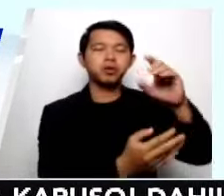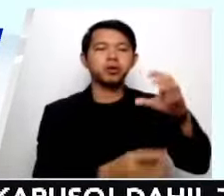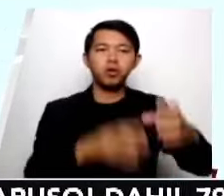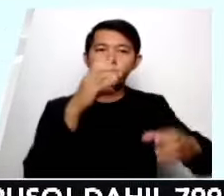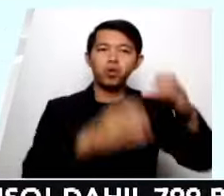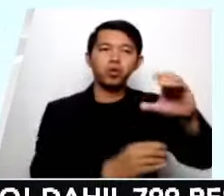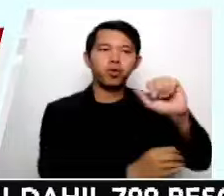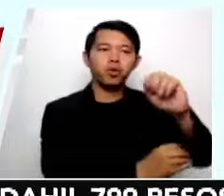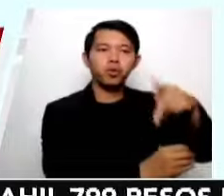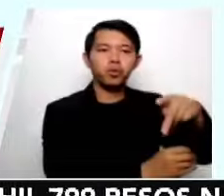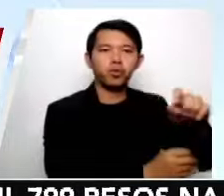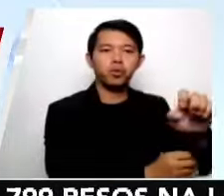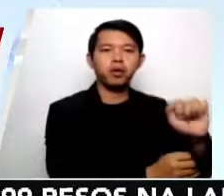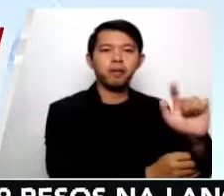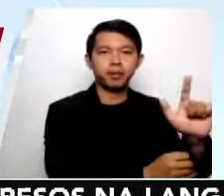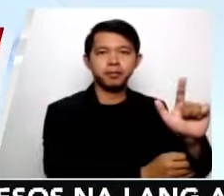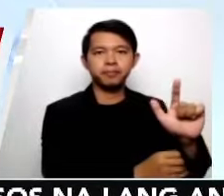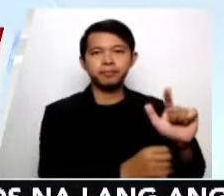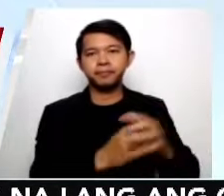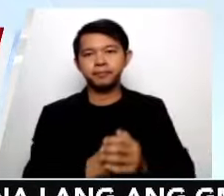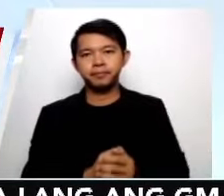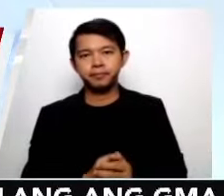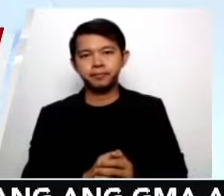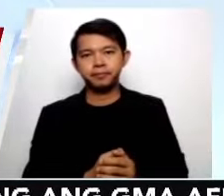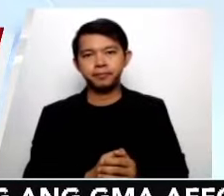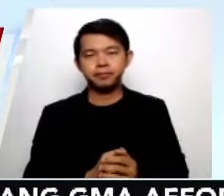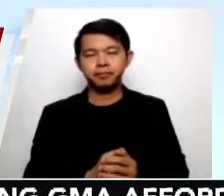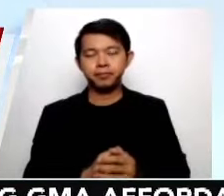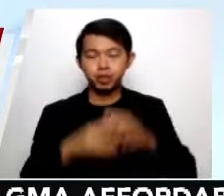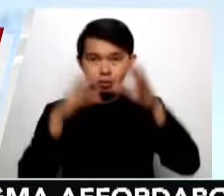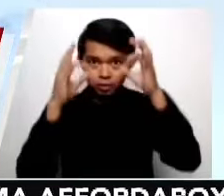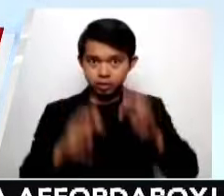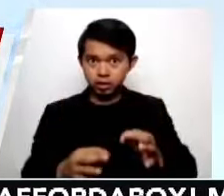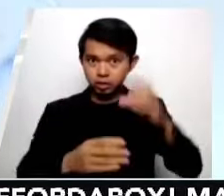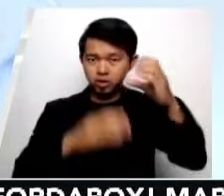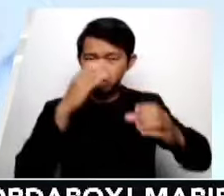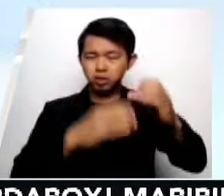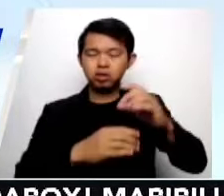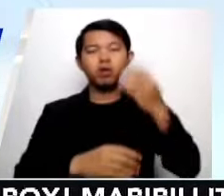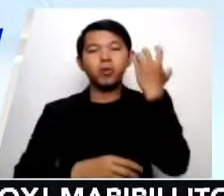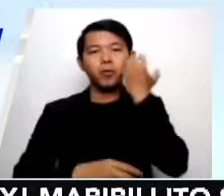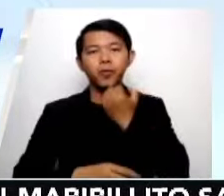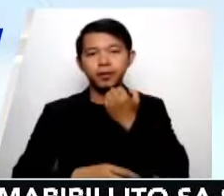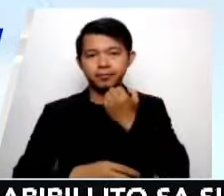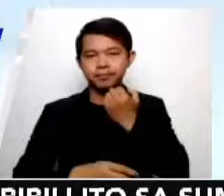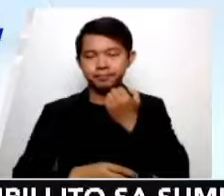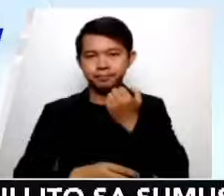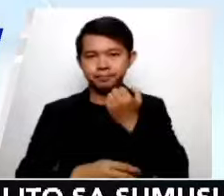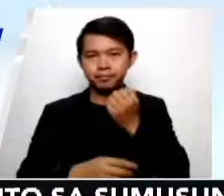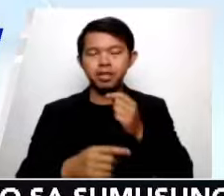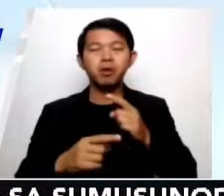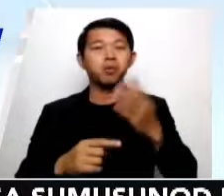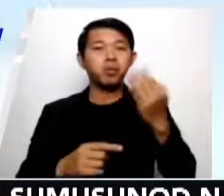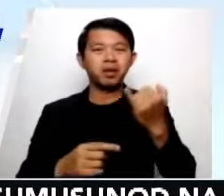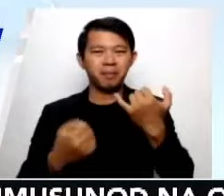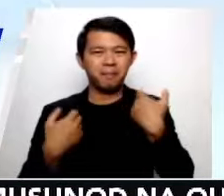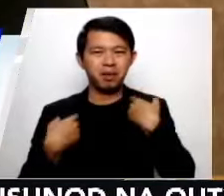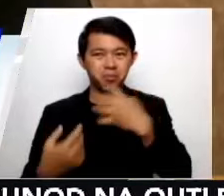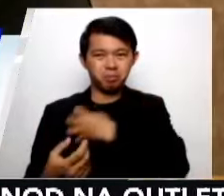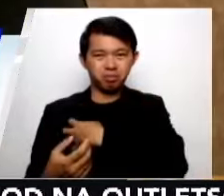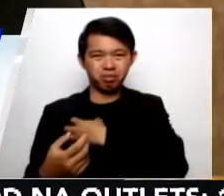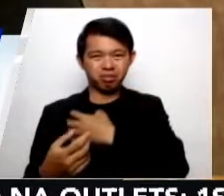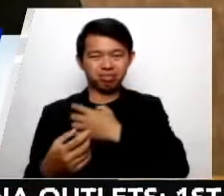Itong decision sa tingin ho namin hindi sapat dahil merong makakalaya na mga